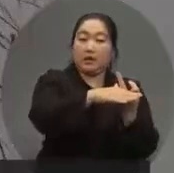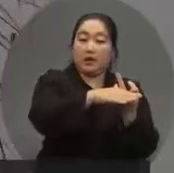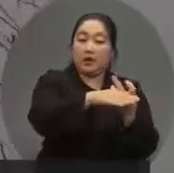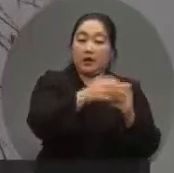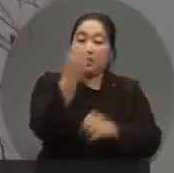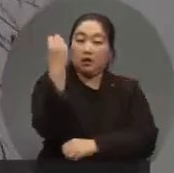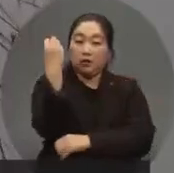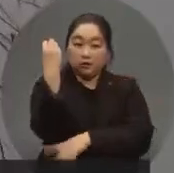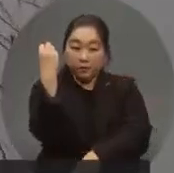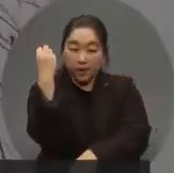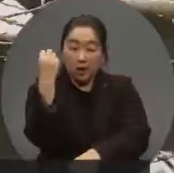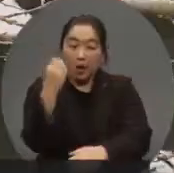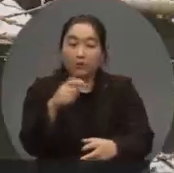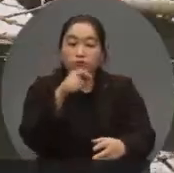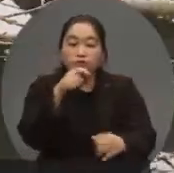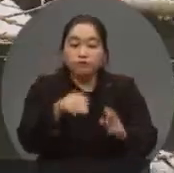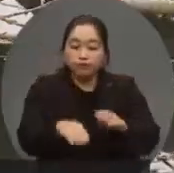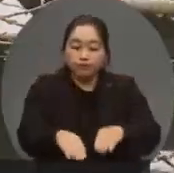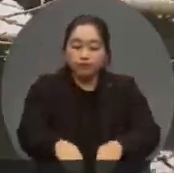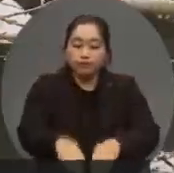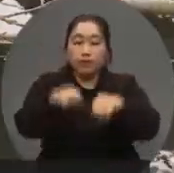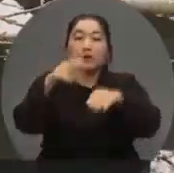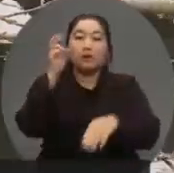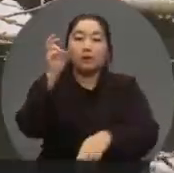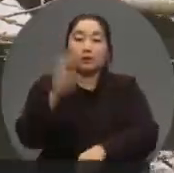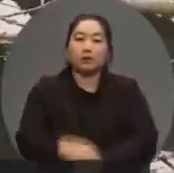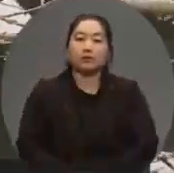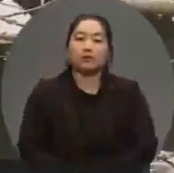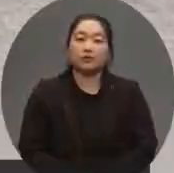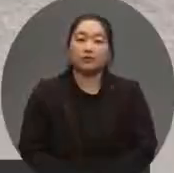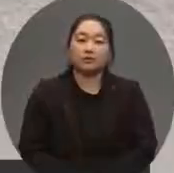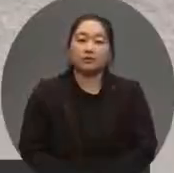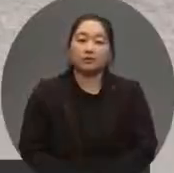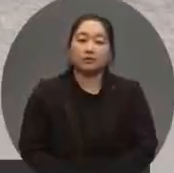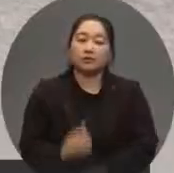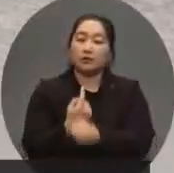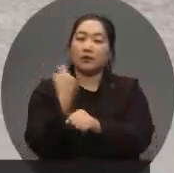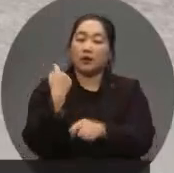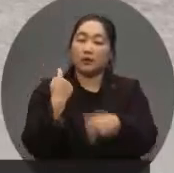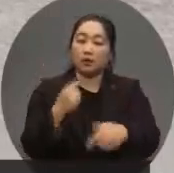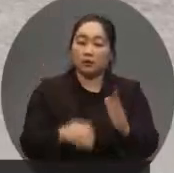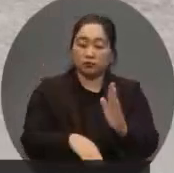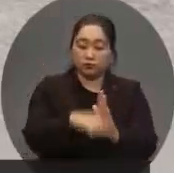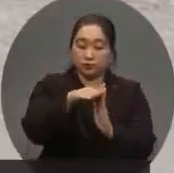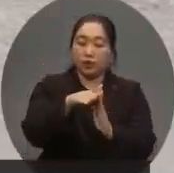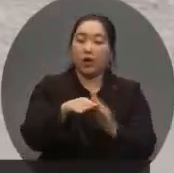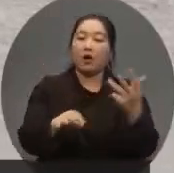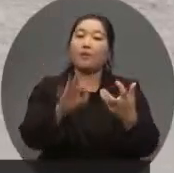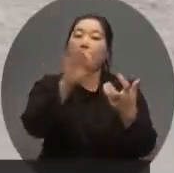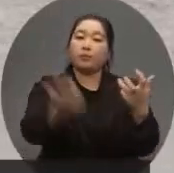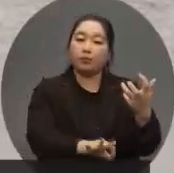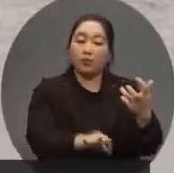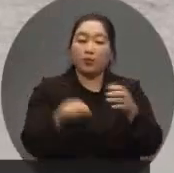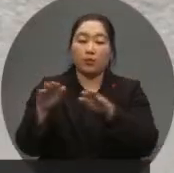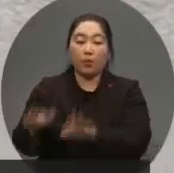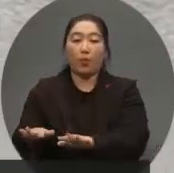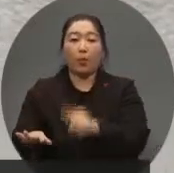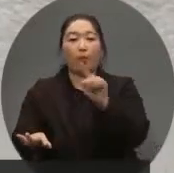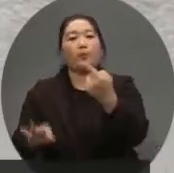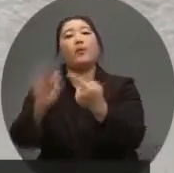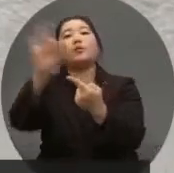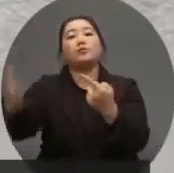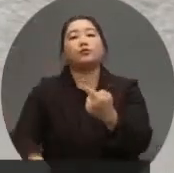나무의 잔가지도 곧 물에 잠길 듯 보입니다. 작년 이곳은 저수율 80%대를 보였지만 올해는